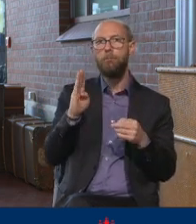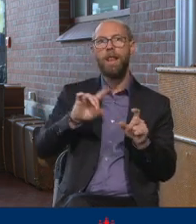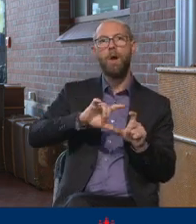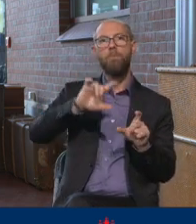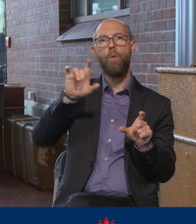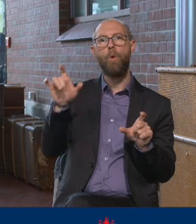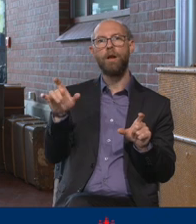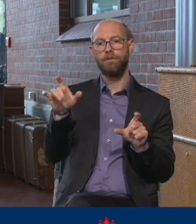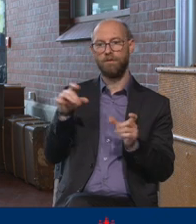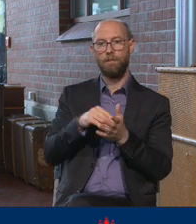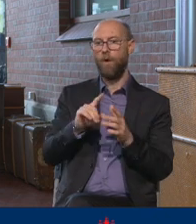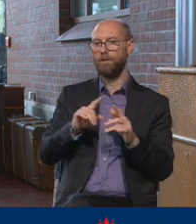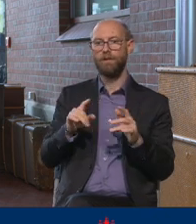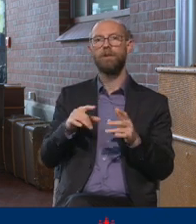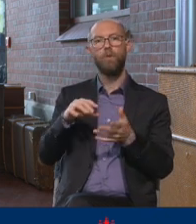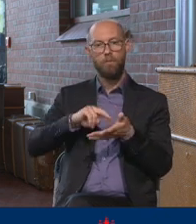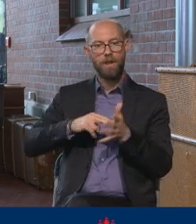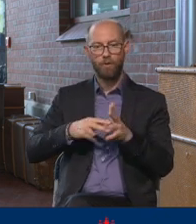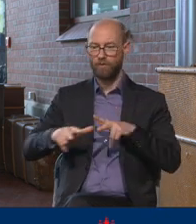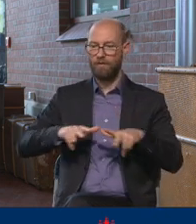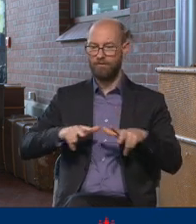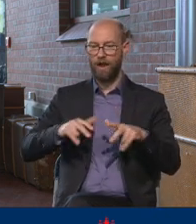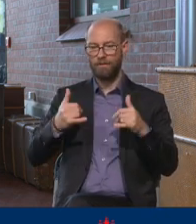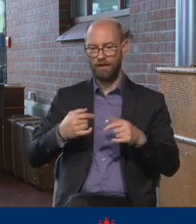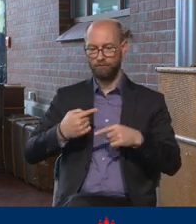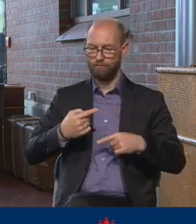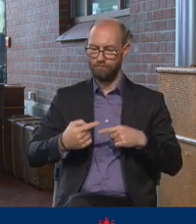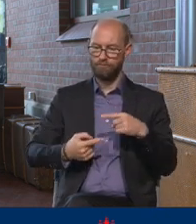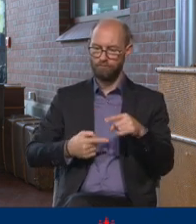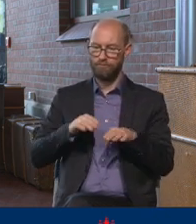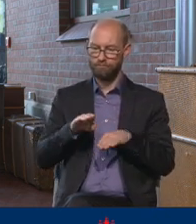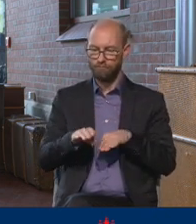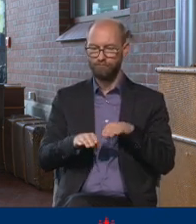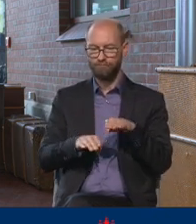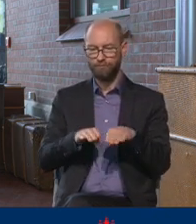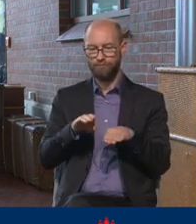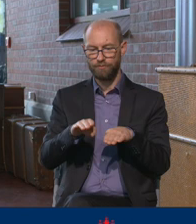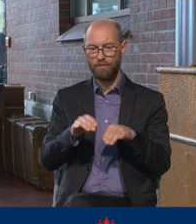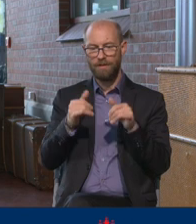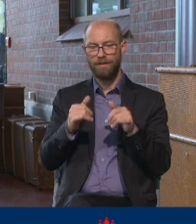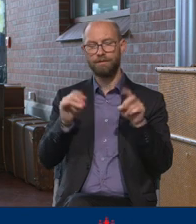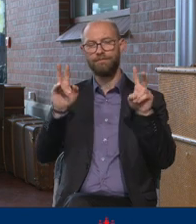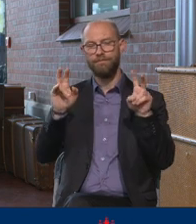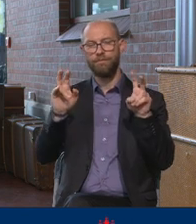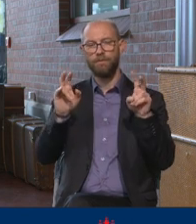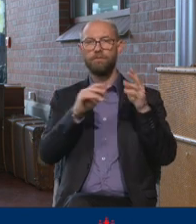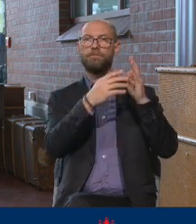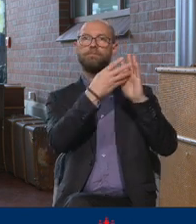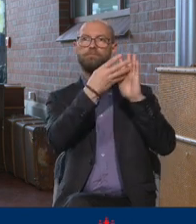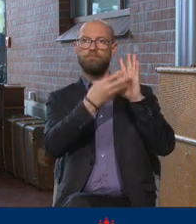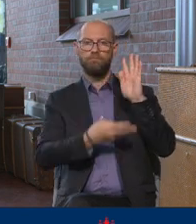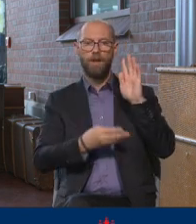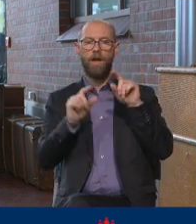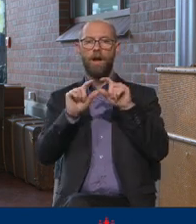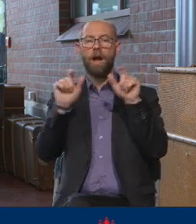aufzulegen und wir sind jetzt ungefähr dort wo steht rahmen und funktions planung beauftragt durch